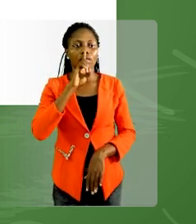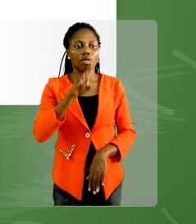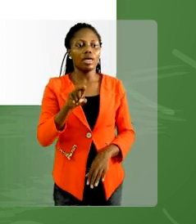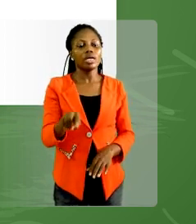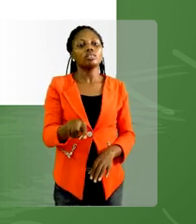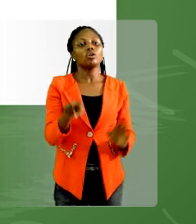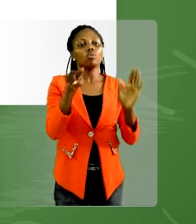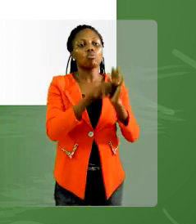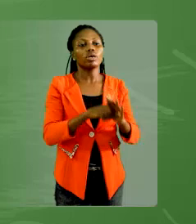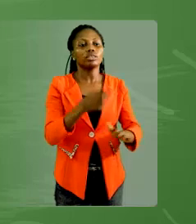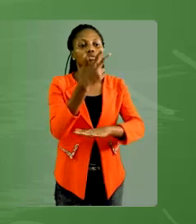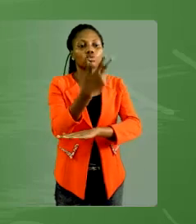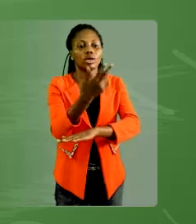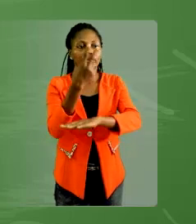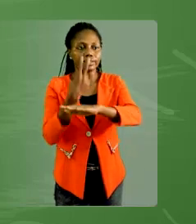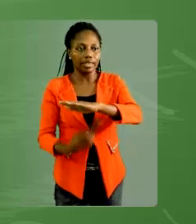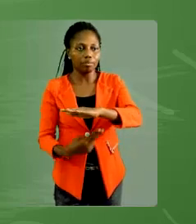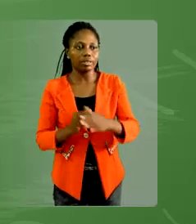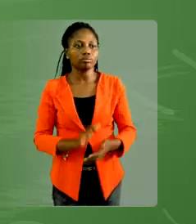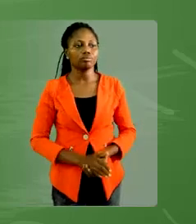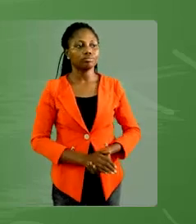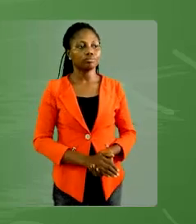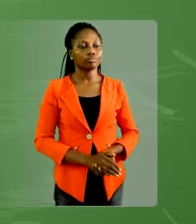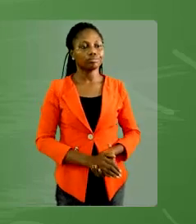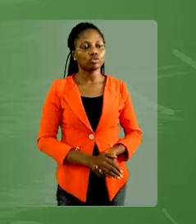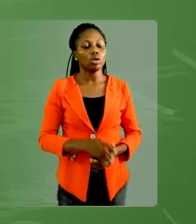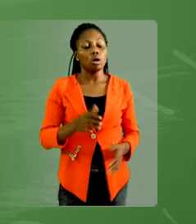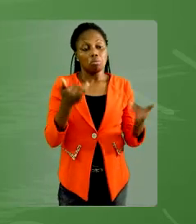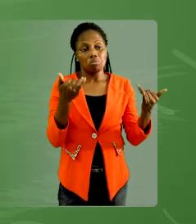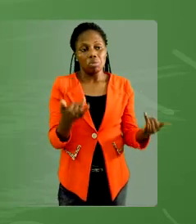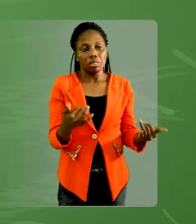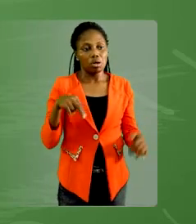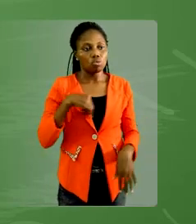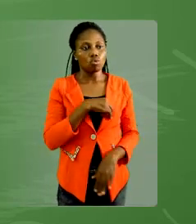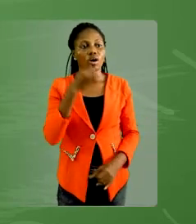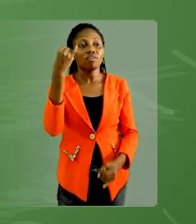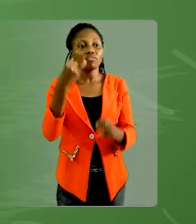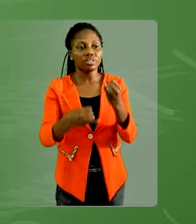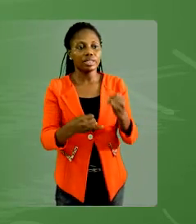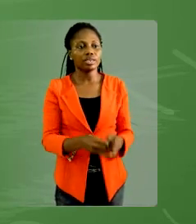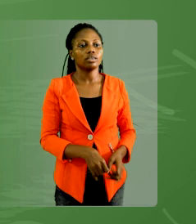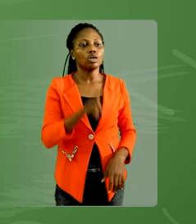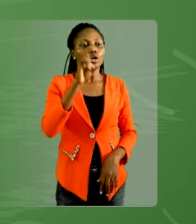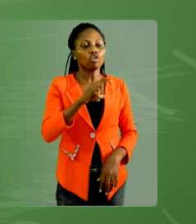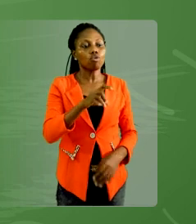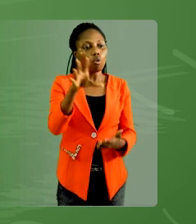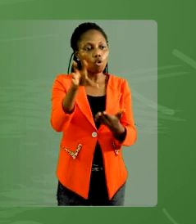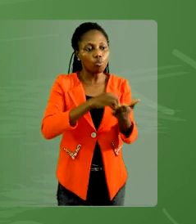4. Donc, nous allons vous proposer des exercices à faire chez vous à la maison.